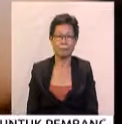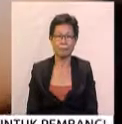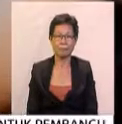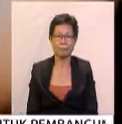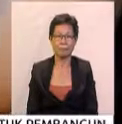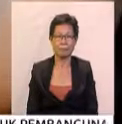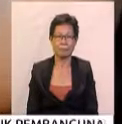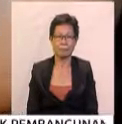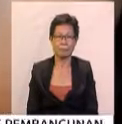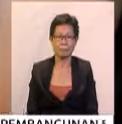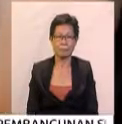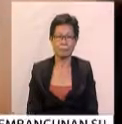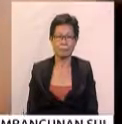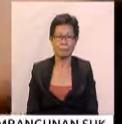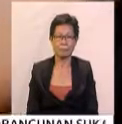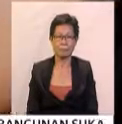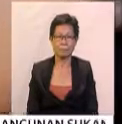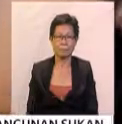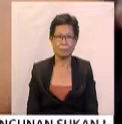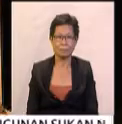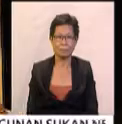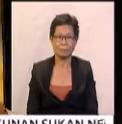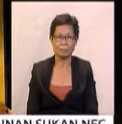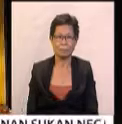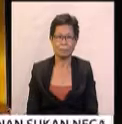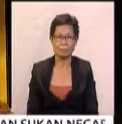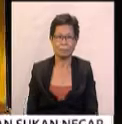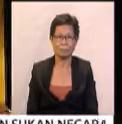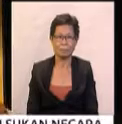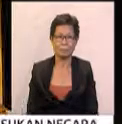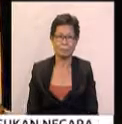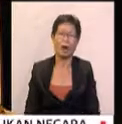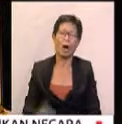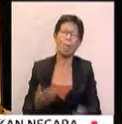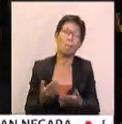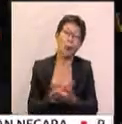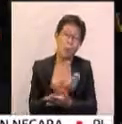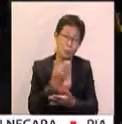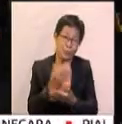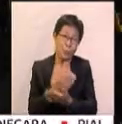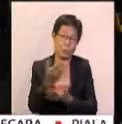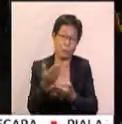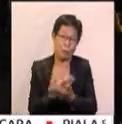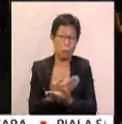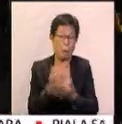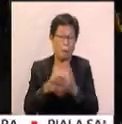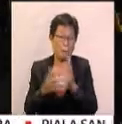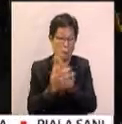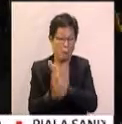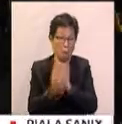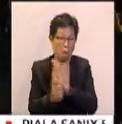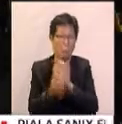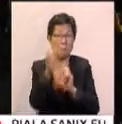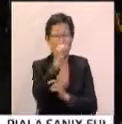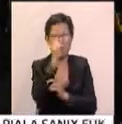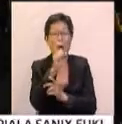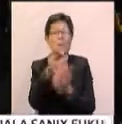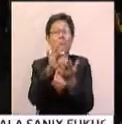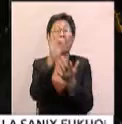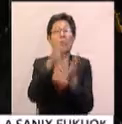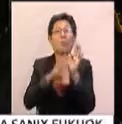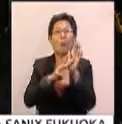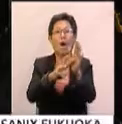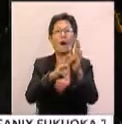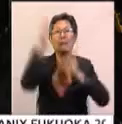nyanyikan cintaku agar... Meskipun baru, namun bakat nyanyiannya yang menyerlah menyebabkan dirinya terpilih